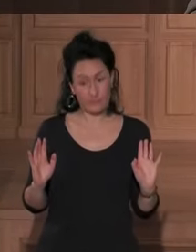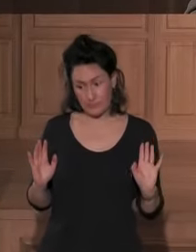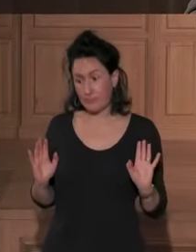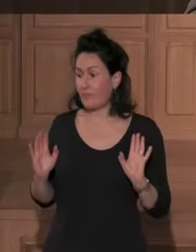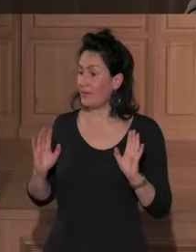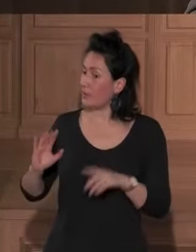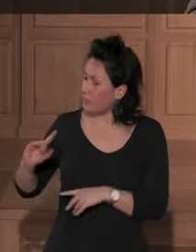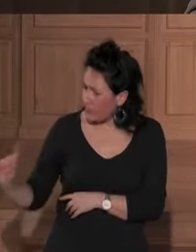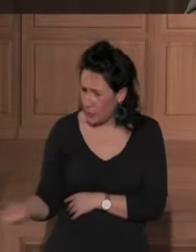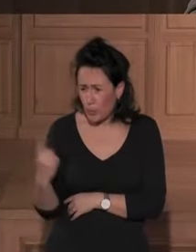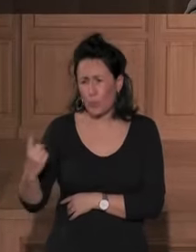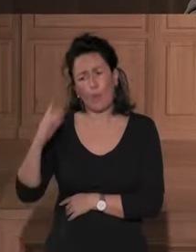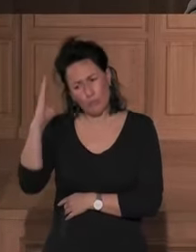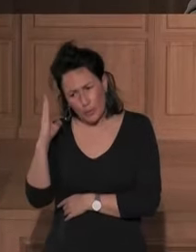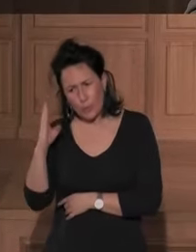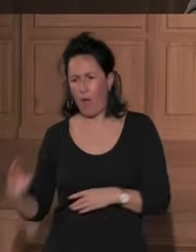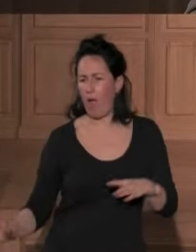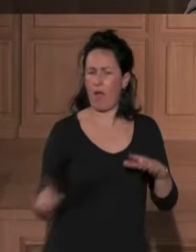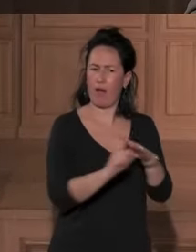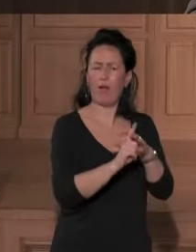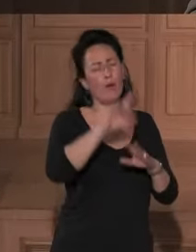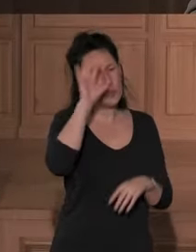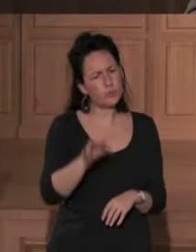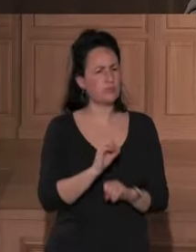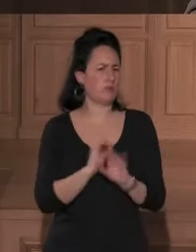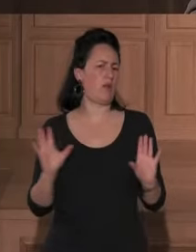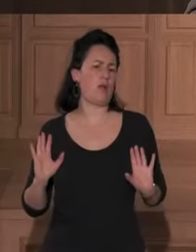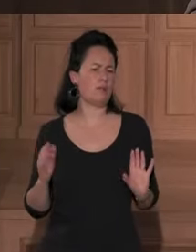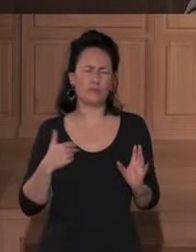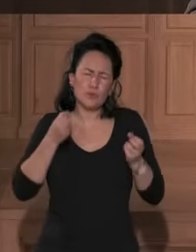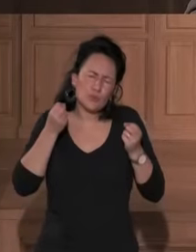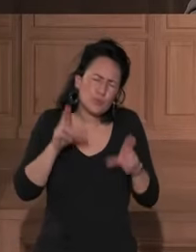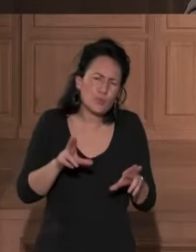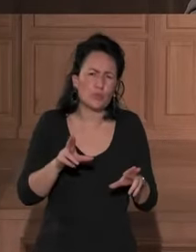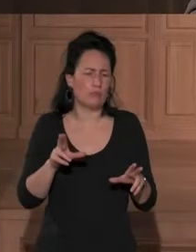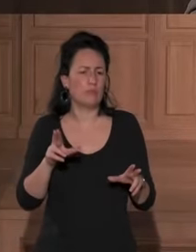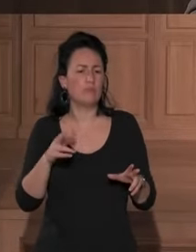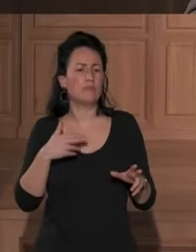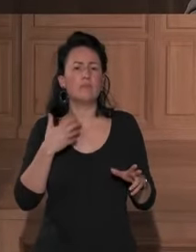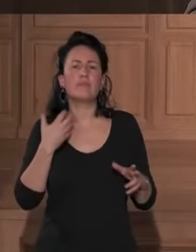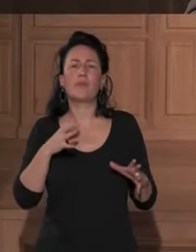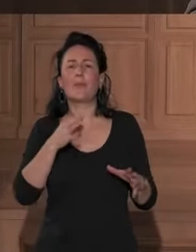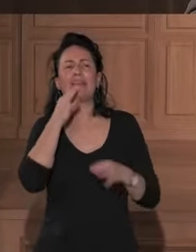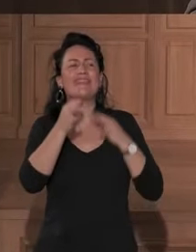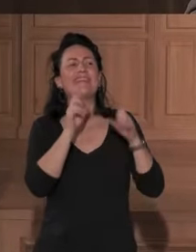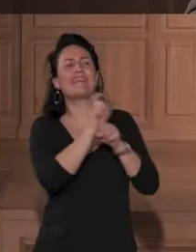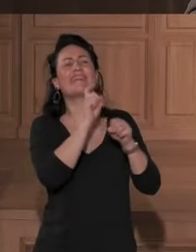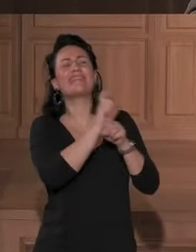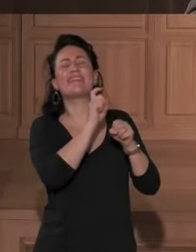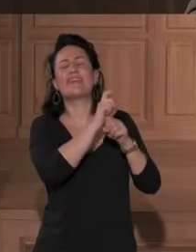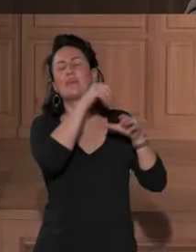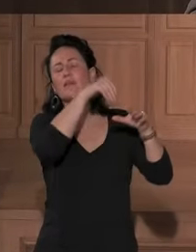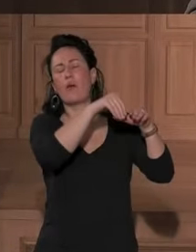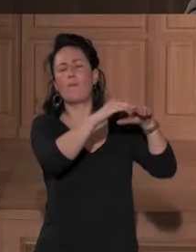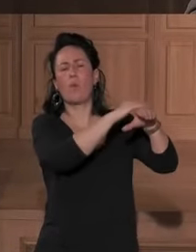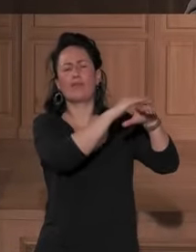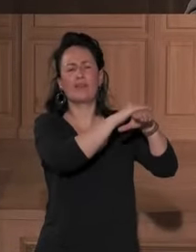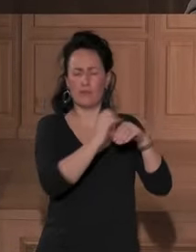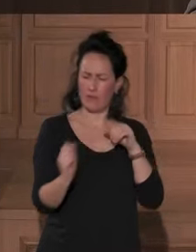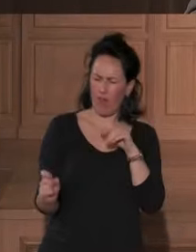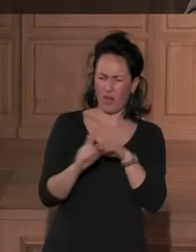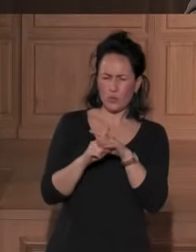besoin d'inclusion, ça j'en suis sûr, pour ne pas citer de nom, j'entends dans les débats politiques, que l'inclusion fait du mal, oui, mais